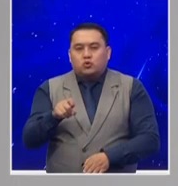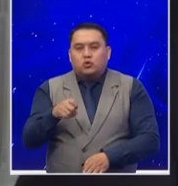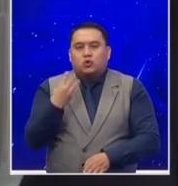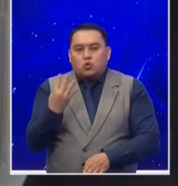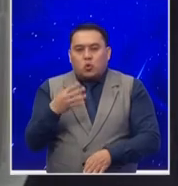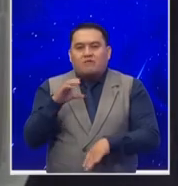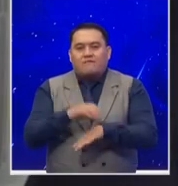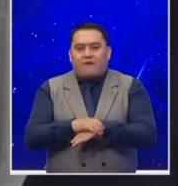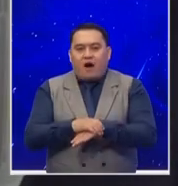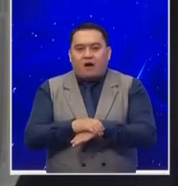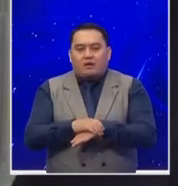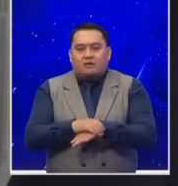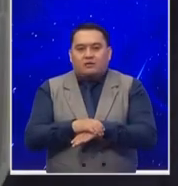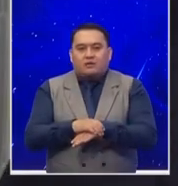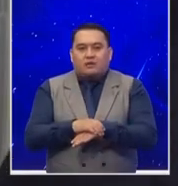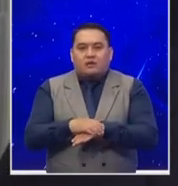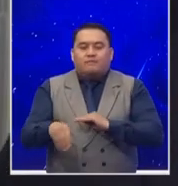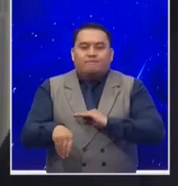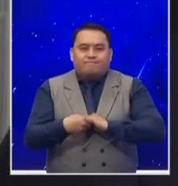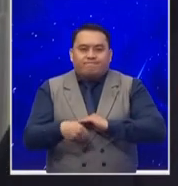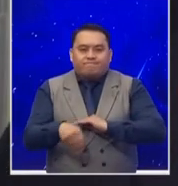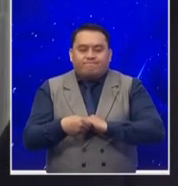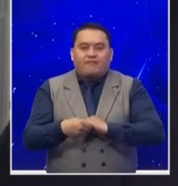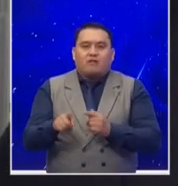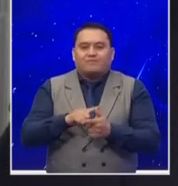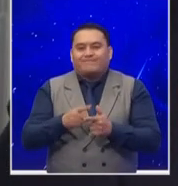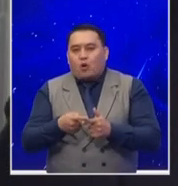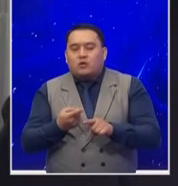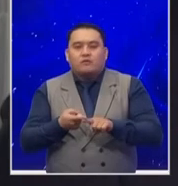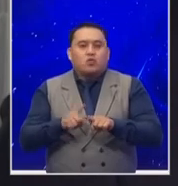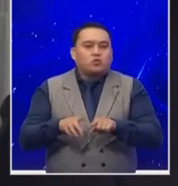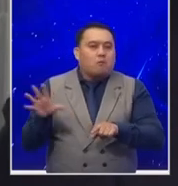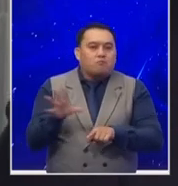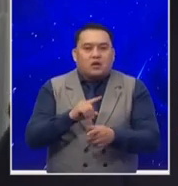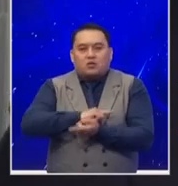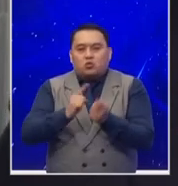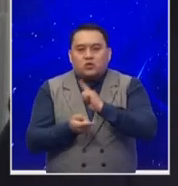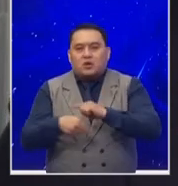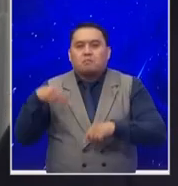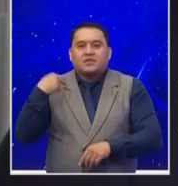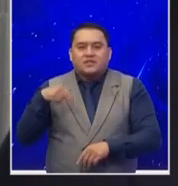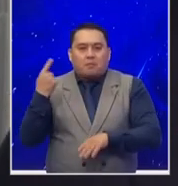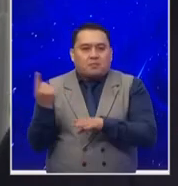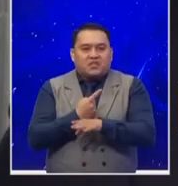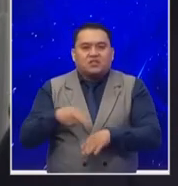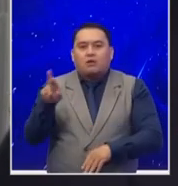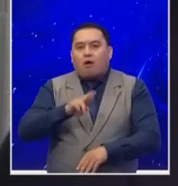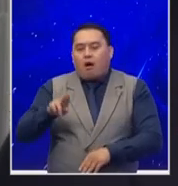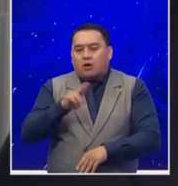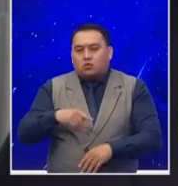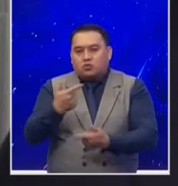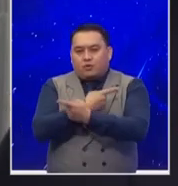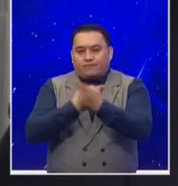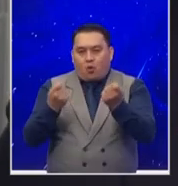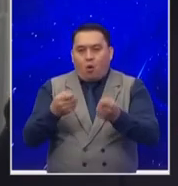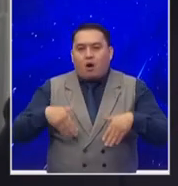104 фактісі ішінде жаңағы делдал болу фактілері. Жалпы бұл өзгерістердің барлығы президенттің бірінші қыркүйекте өзінің